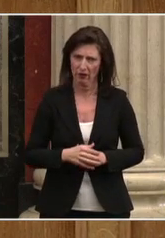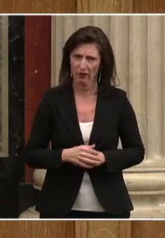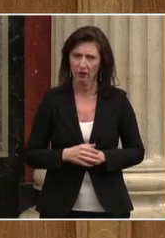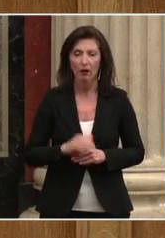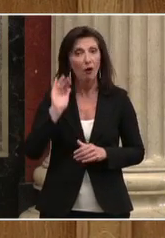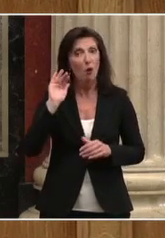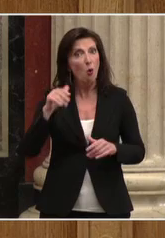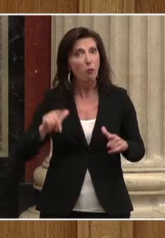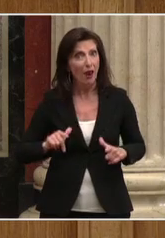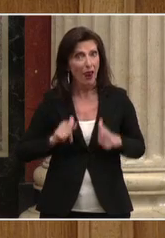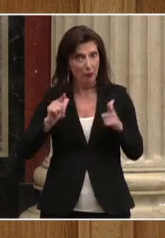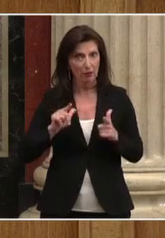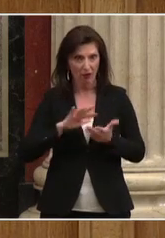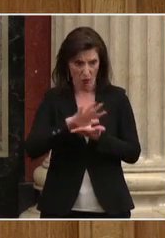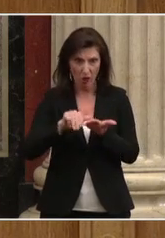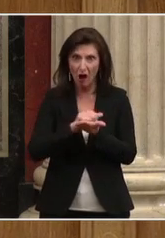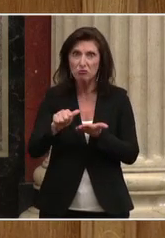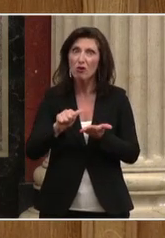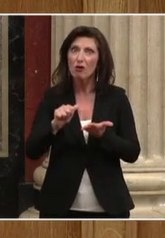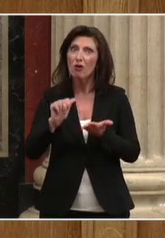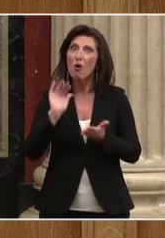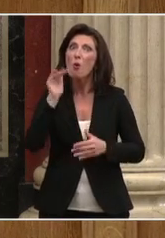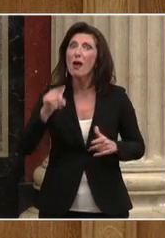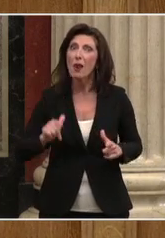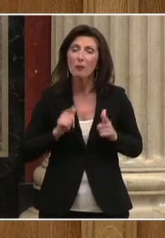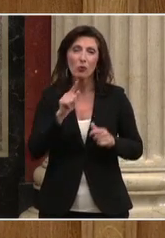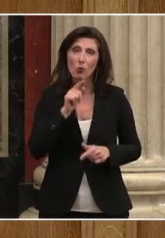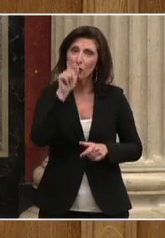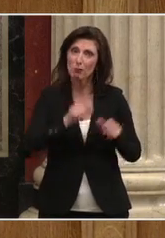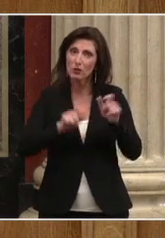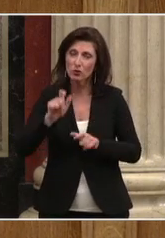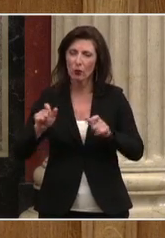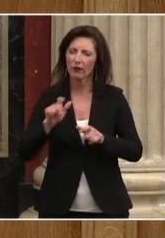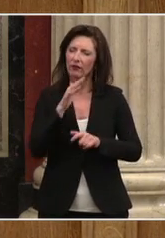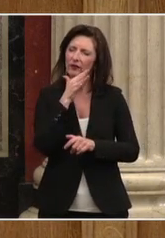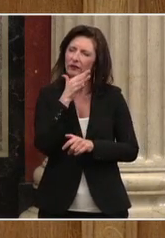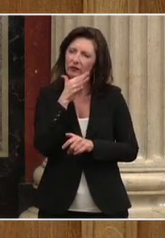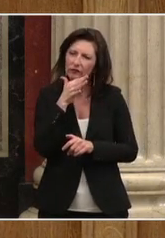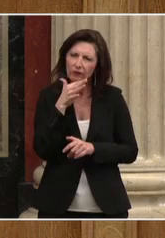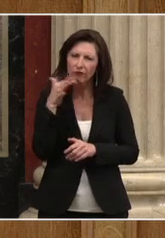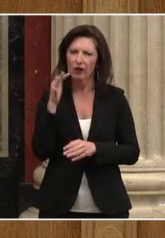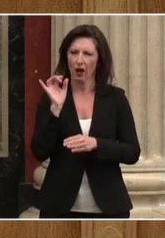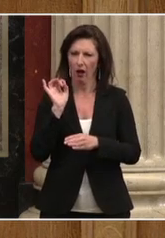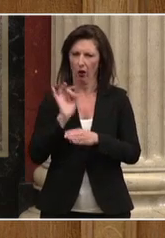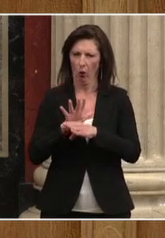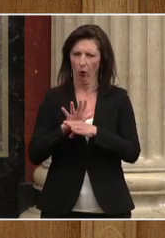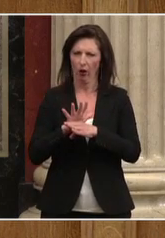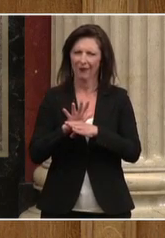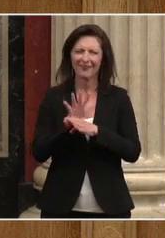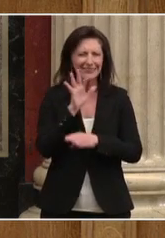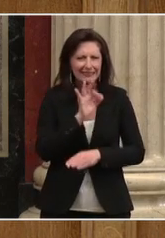Überlebt haben den Holocaust nur jene, die viel, sehr viel Glück hatten